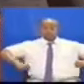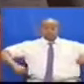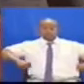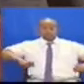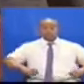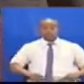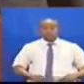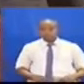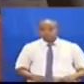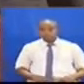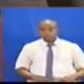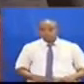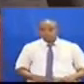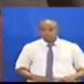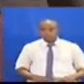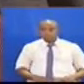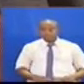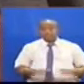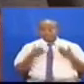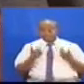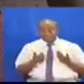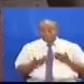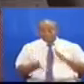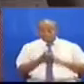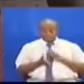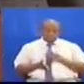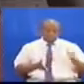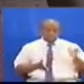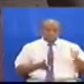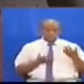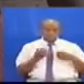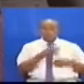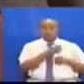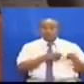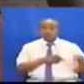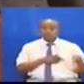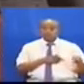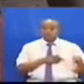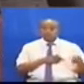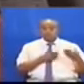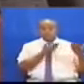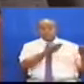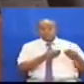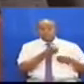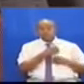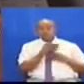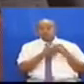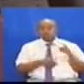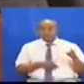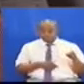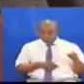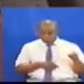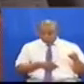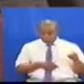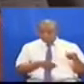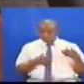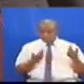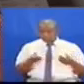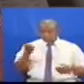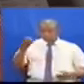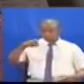Sasa tunaanza na upande wa waheshimiwa mawaziri, na tunaanza na mheshimiwa waziri wa nchi tawala za mkoa na serikali za mitaa, mheshimiwa